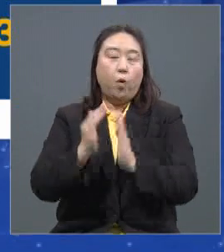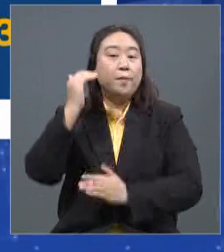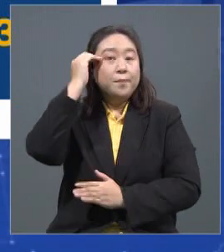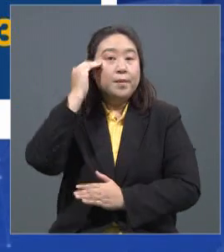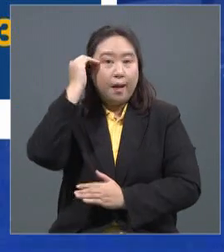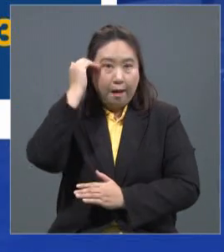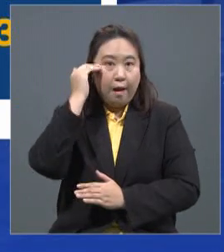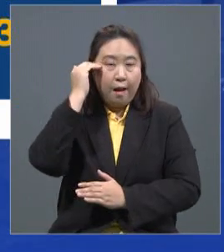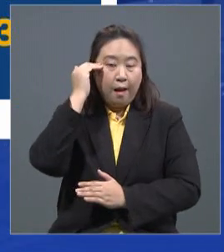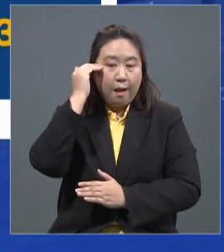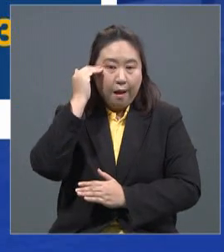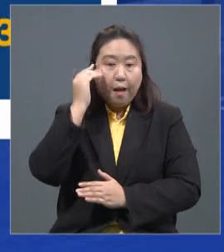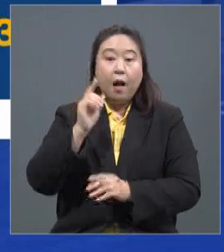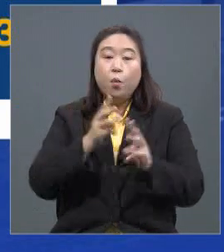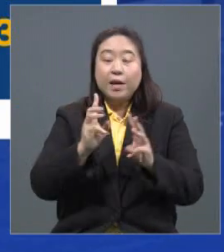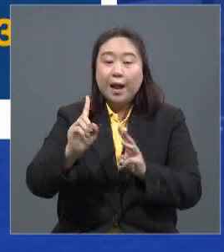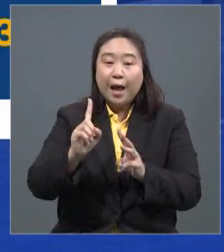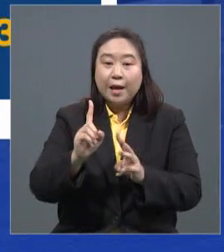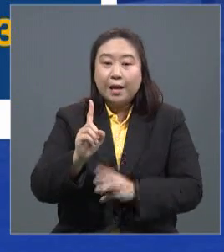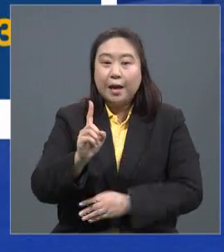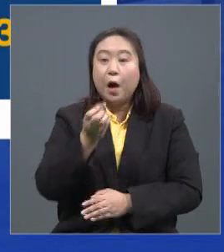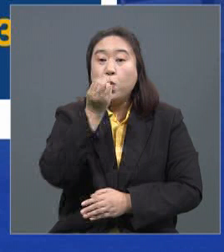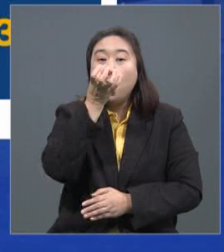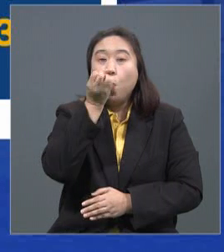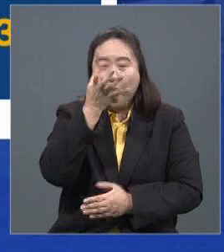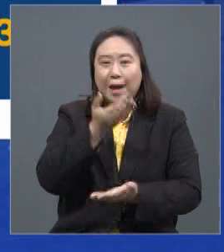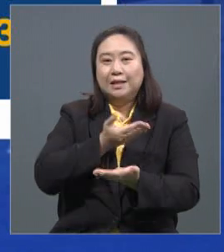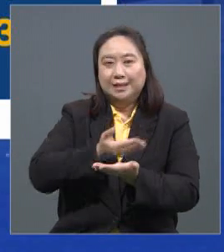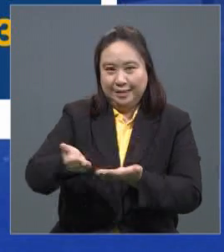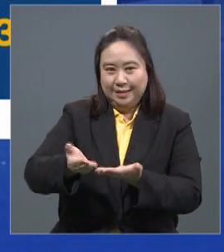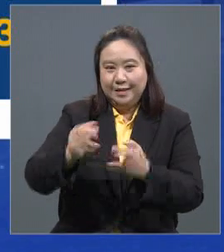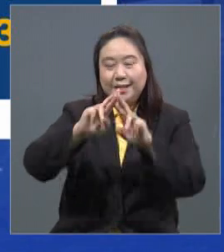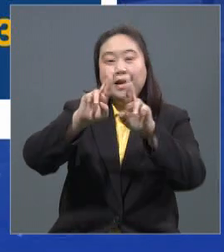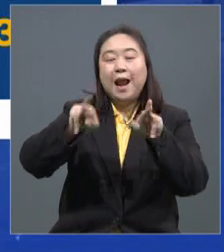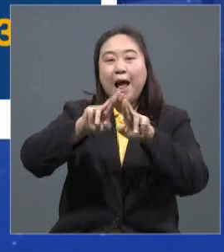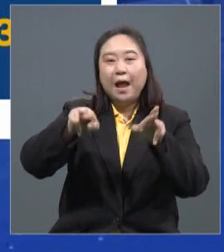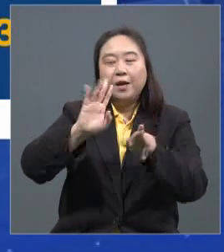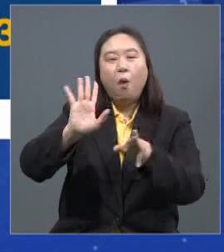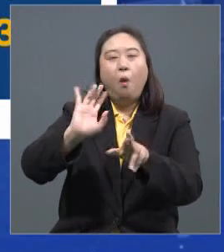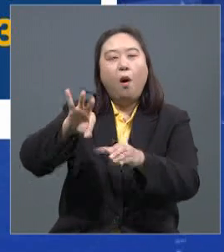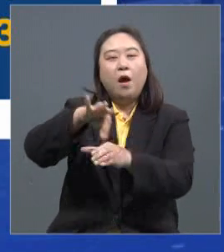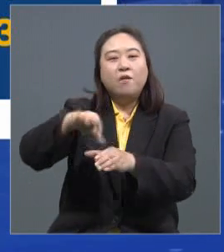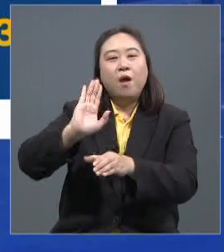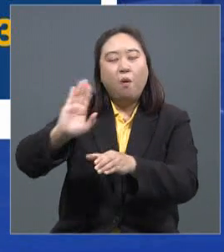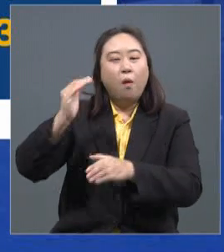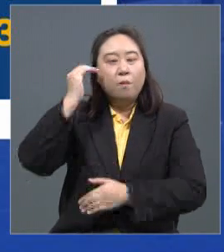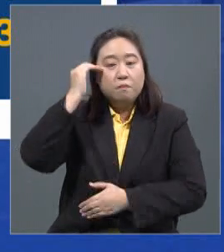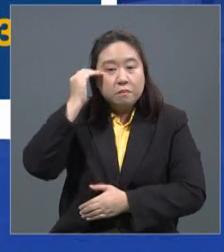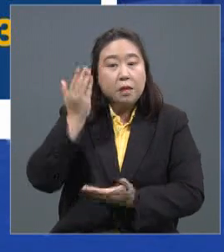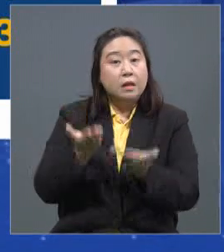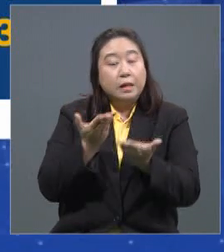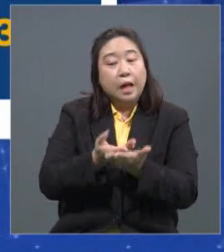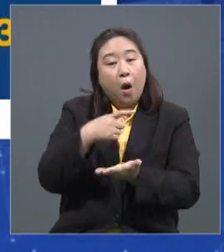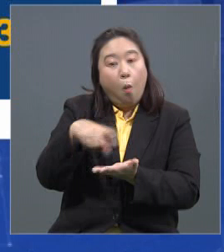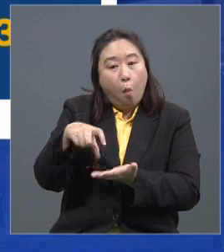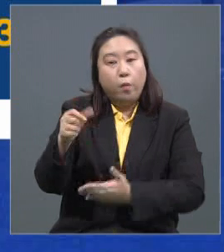นี้ผ่านการร่วมซื้อดอกบานชื่นค่ะที่ร้านปัญญาคาเฟ่หรือสามารถร่วมบริจาคตามช่องทางต่างๆได้